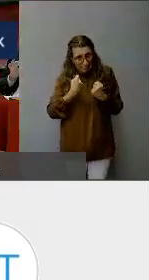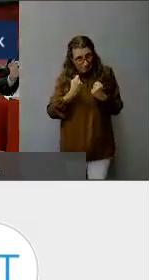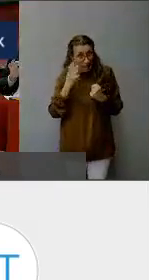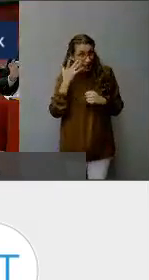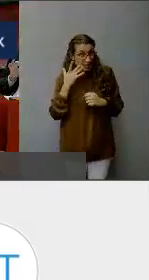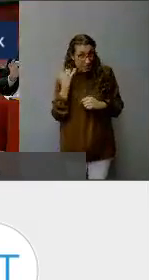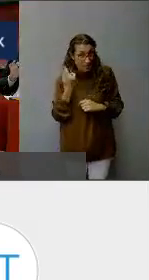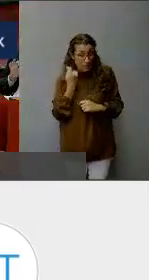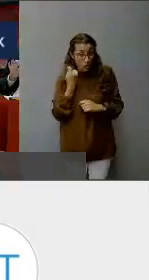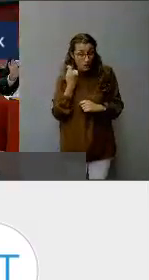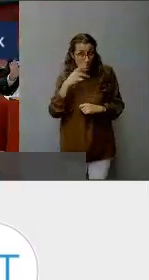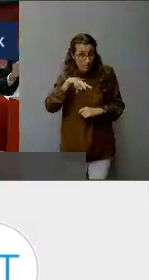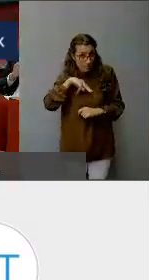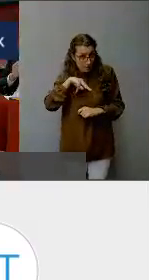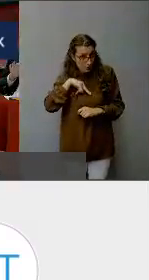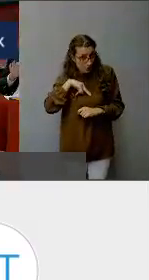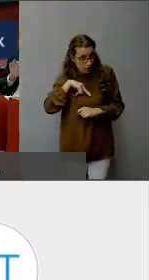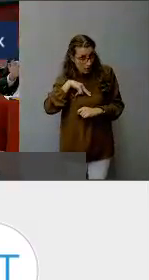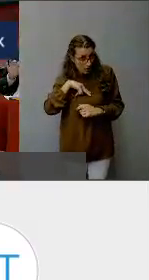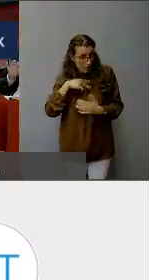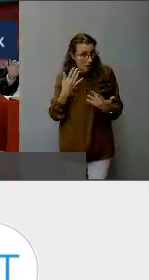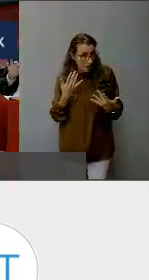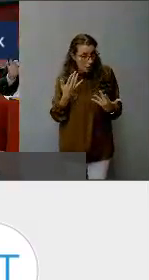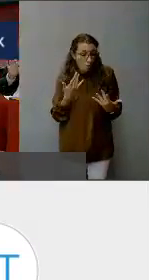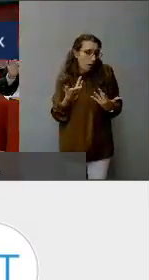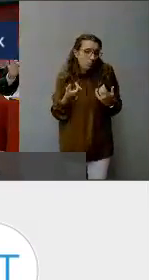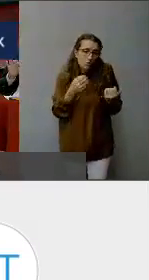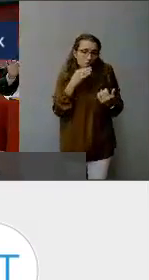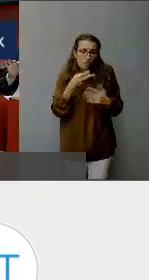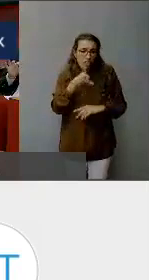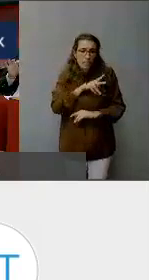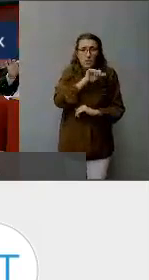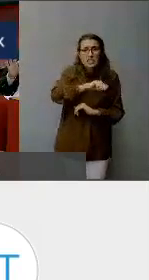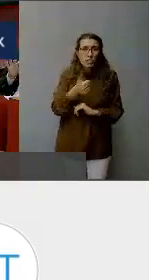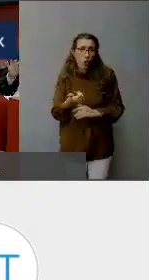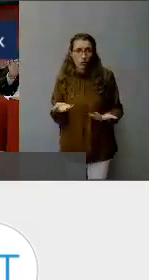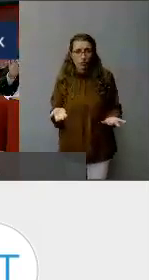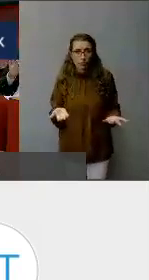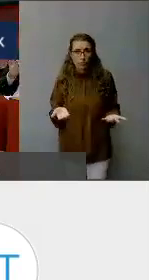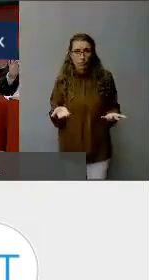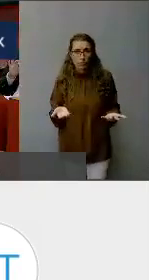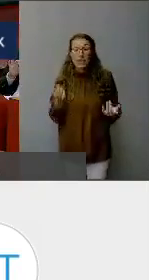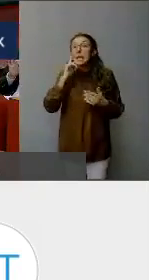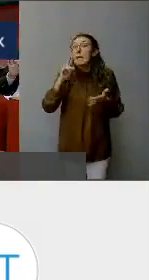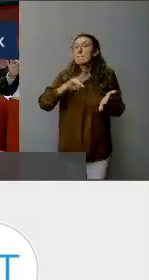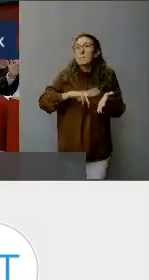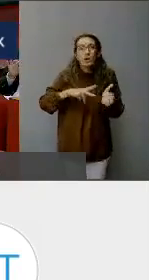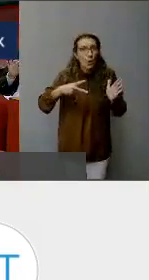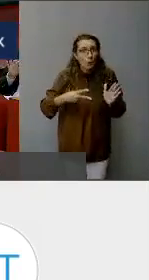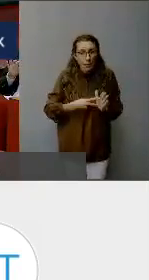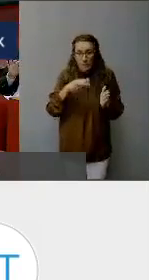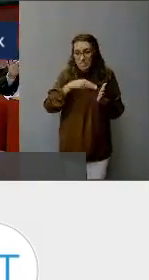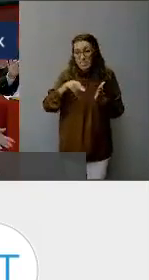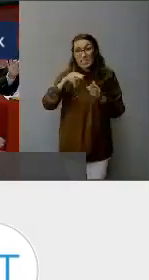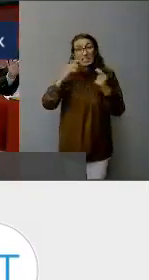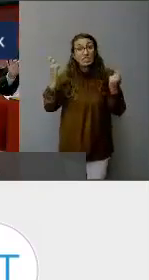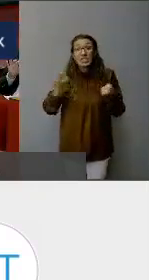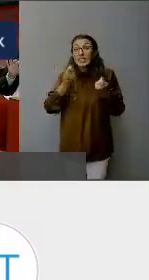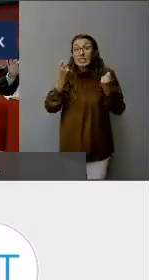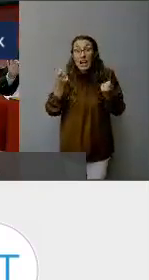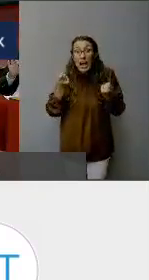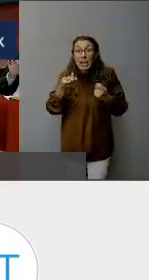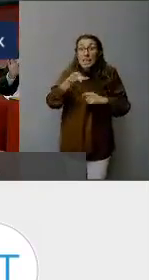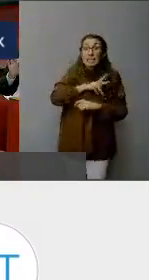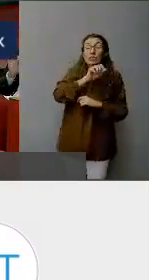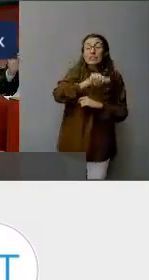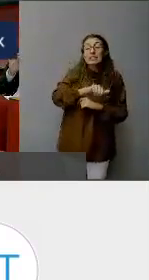conseguenza possibile è una risposta sì o no tra un problema che la segreteria generale risponde un consigliere comunale si